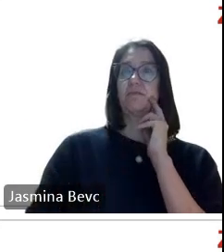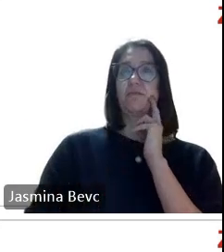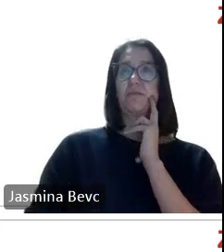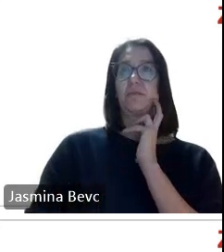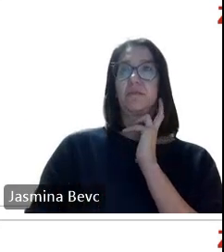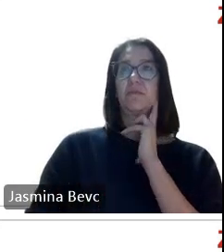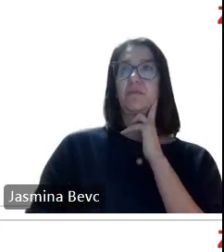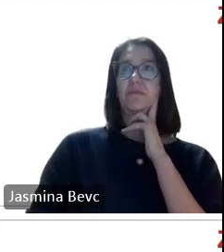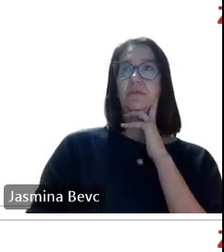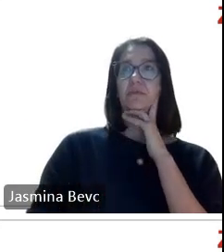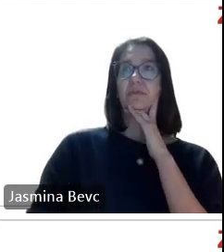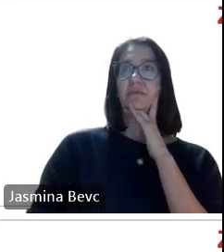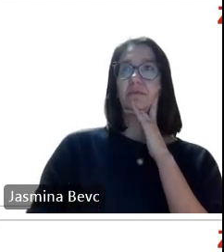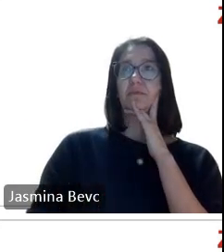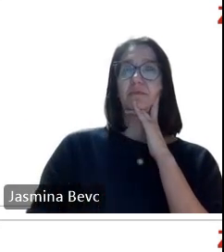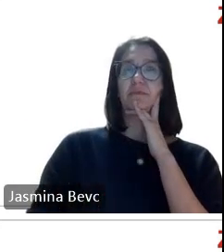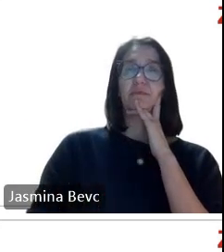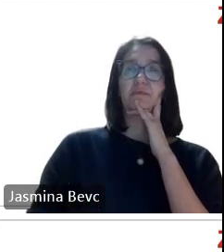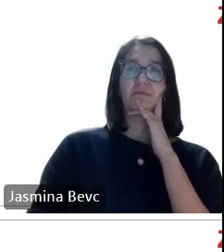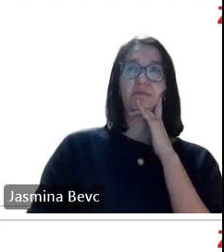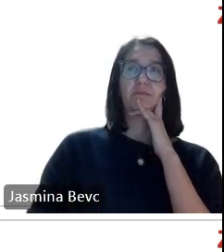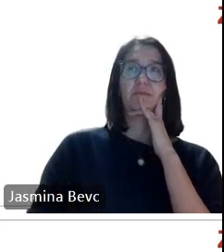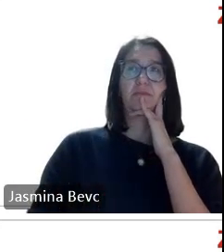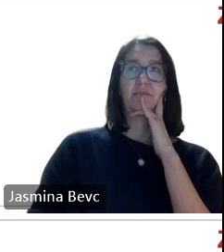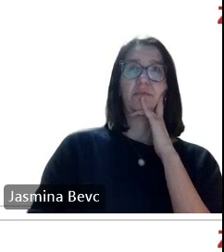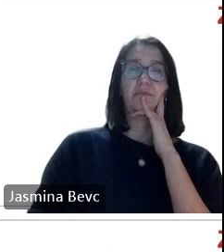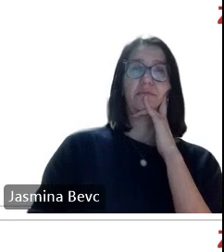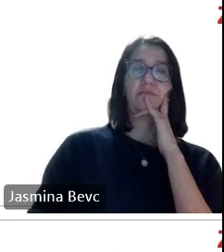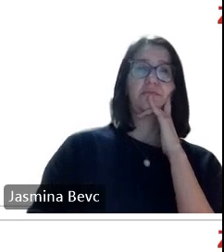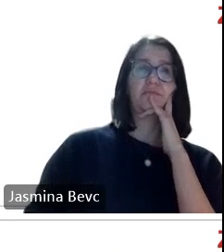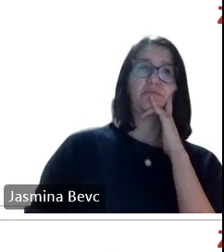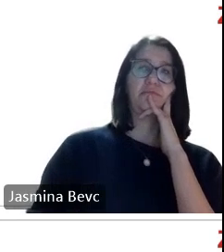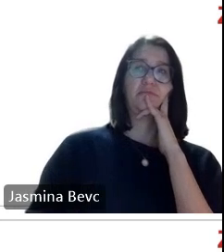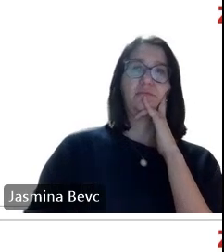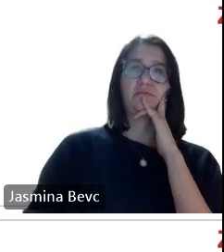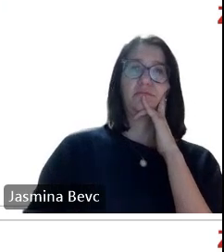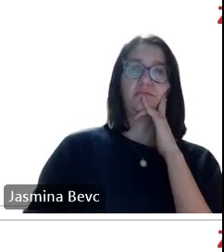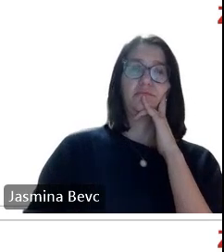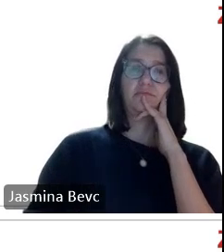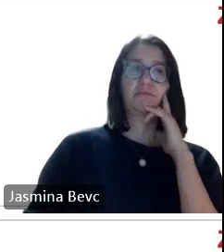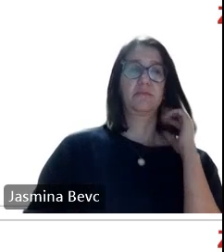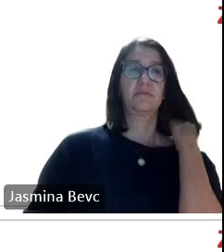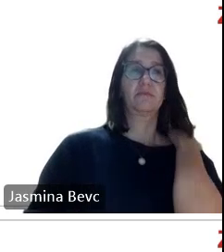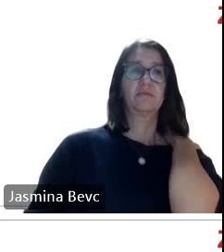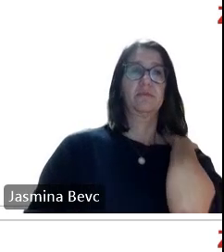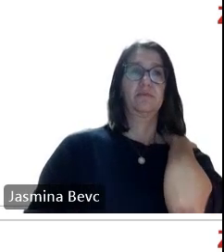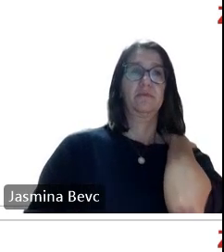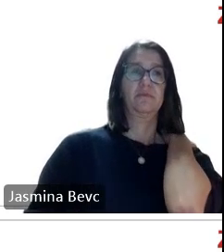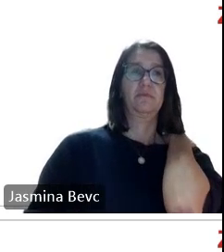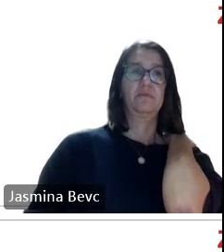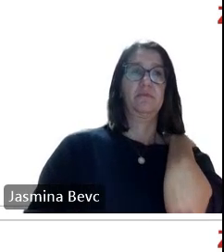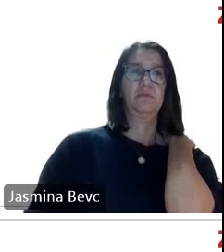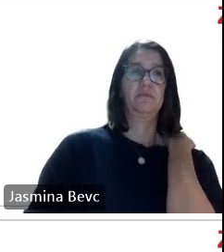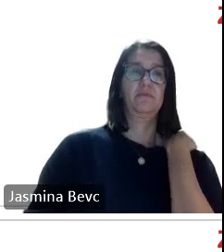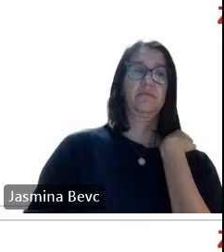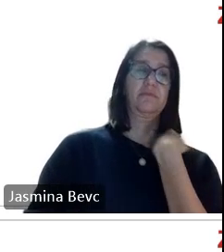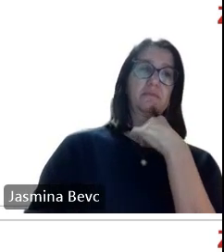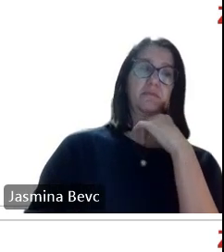Zakaj so toplotne črpalke primerne? Toplotne črpalke so najbolj primerne za nizkotemperaturne sisteme